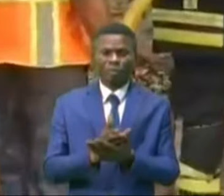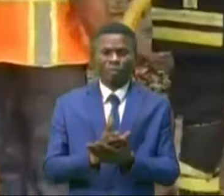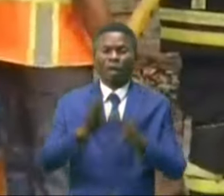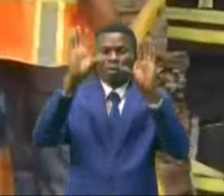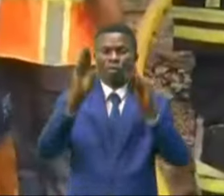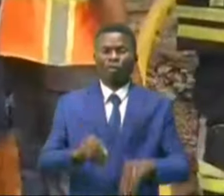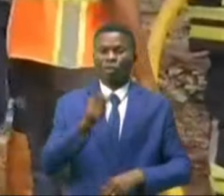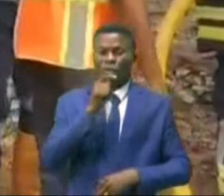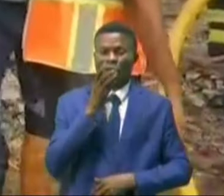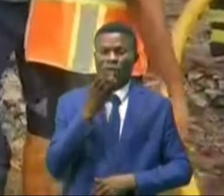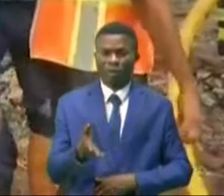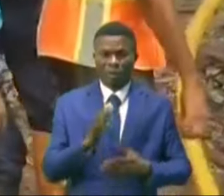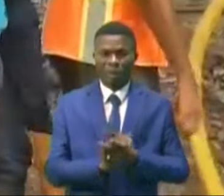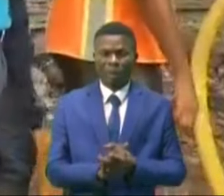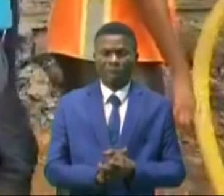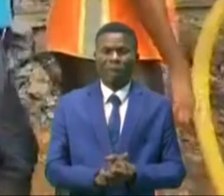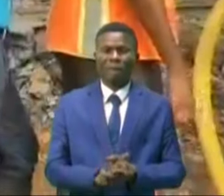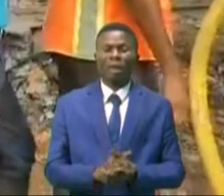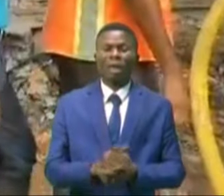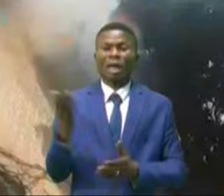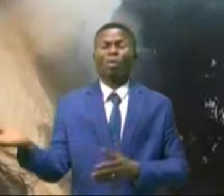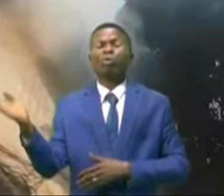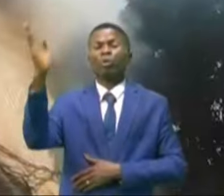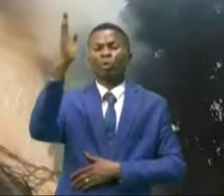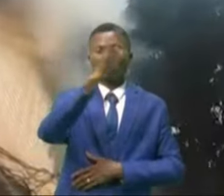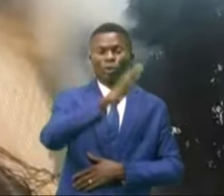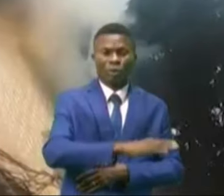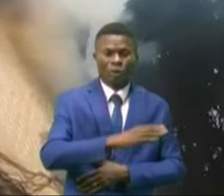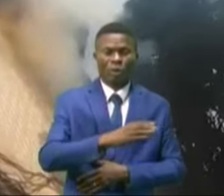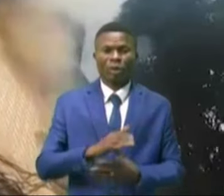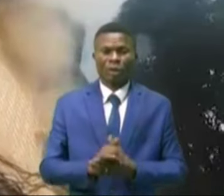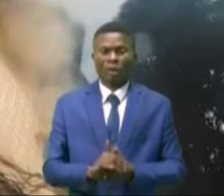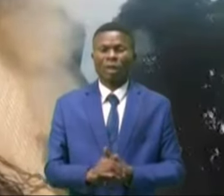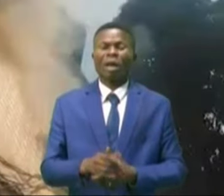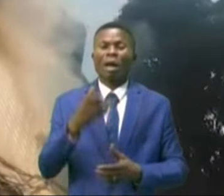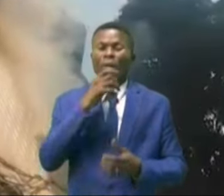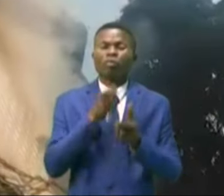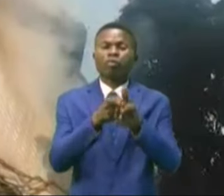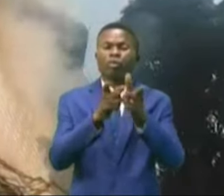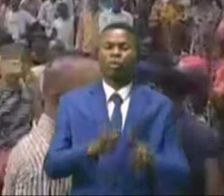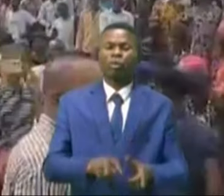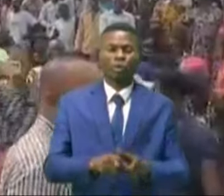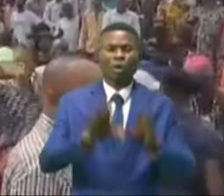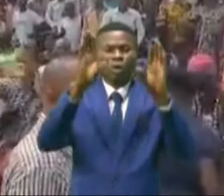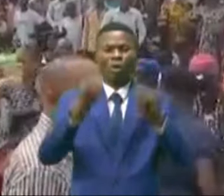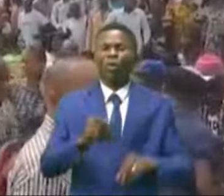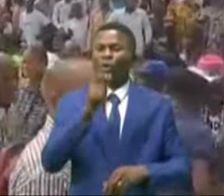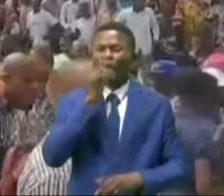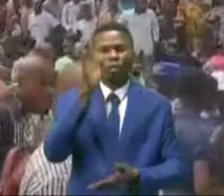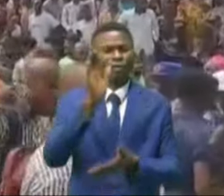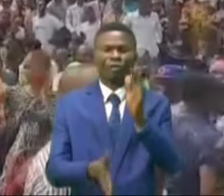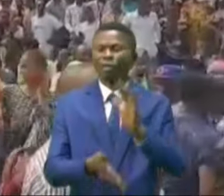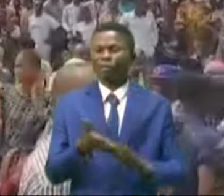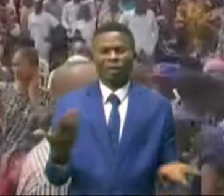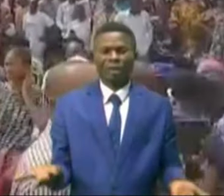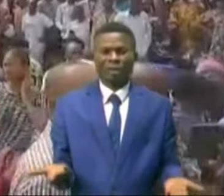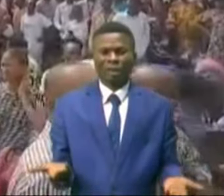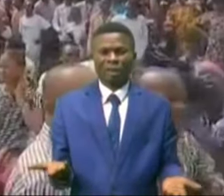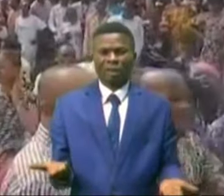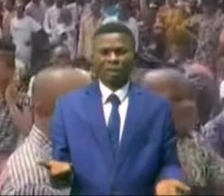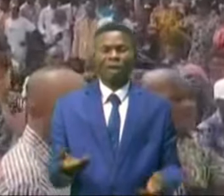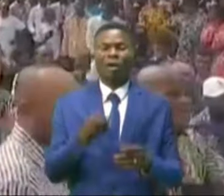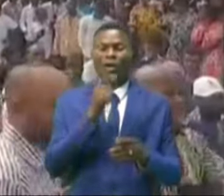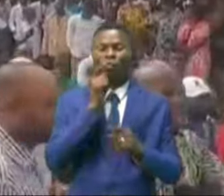ces désastres. Pendant toute la journée, les sapeurs-pompiers n'ont pas pu venir à bout de cet incendie d'origine